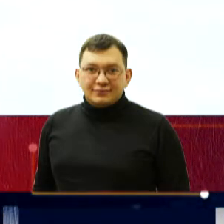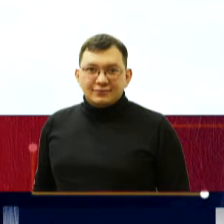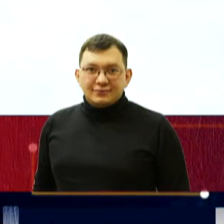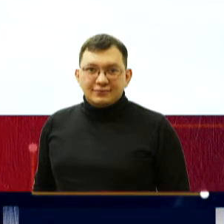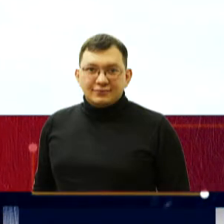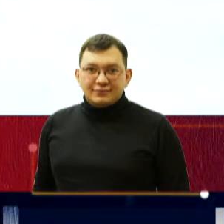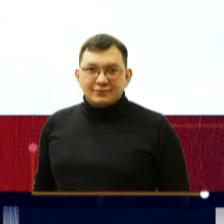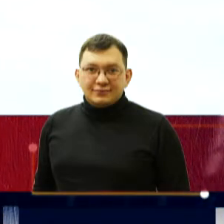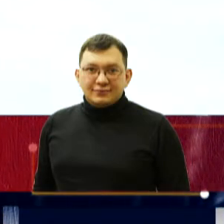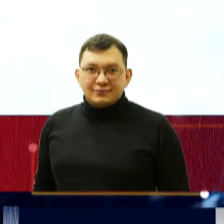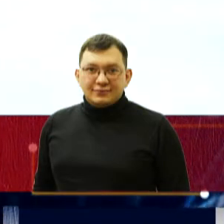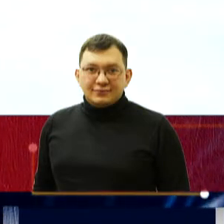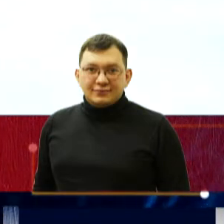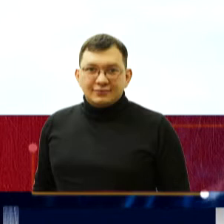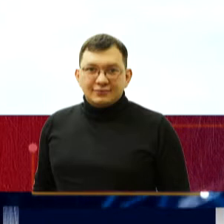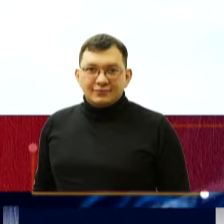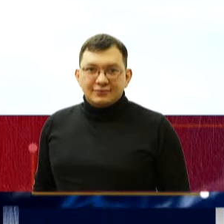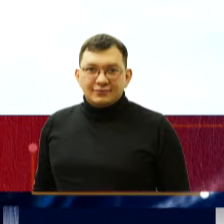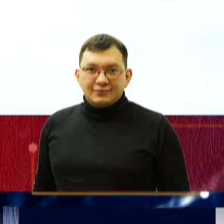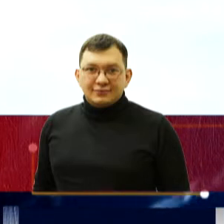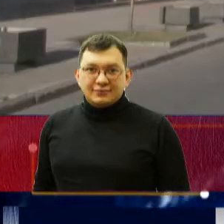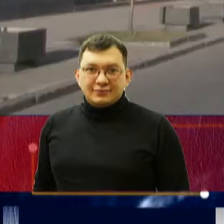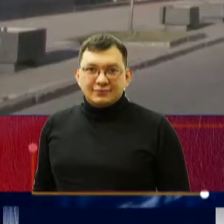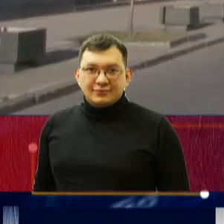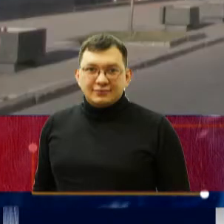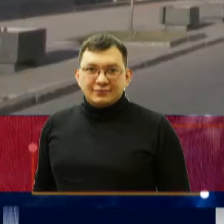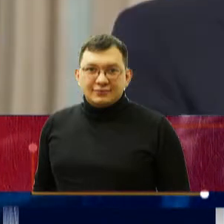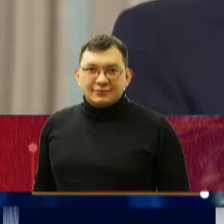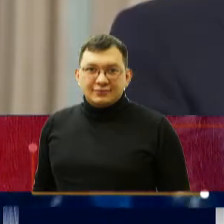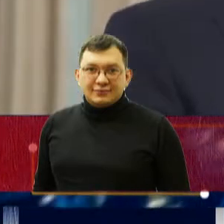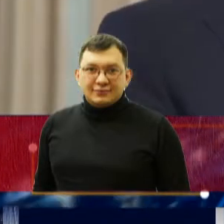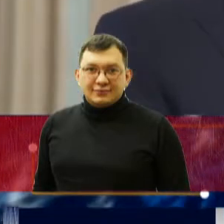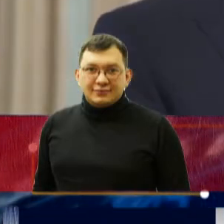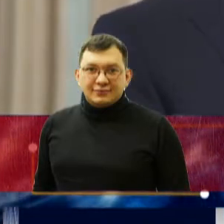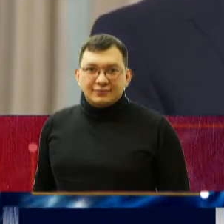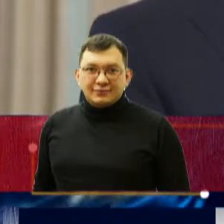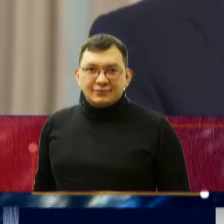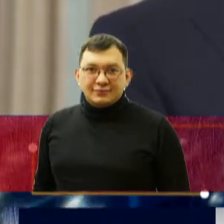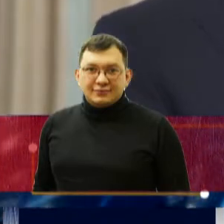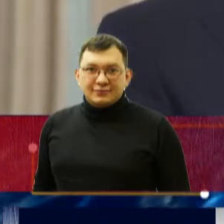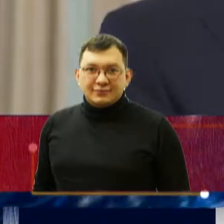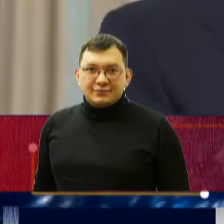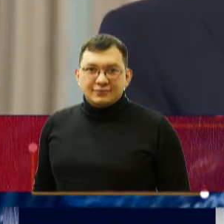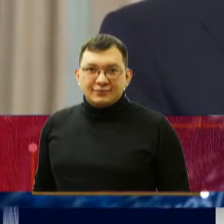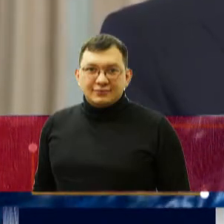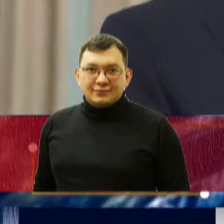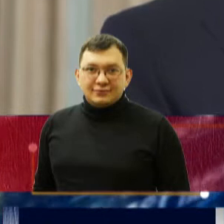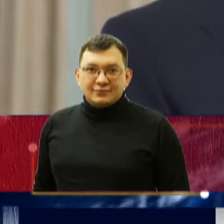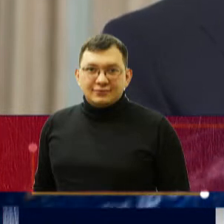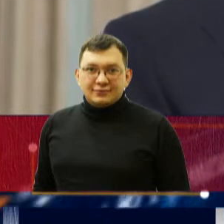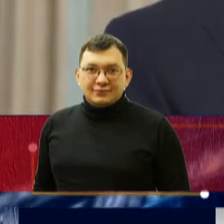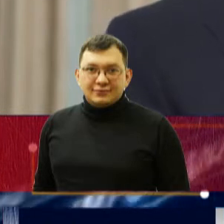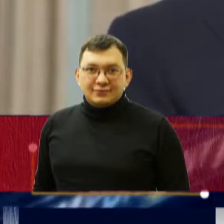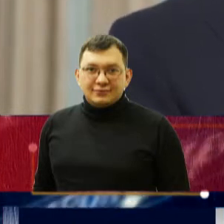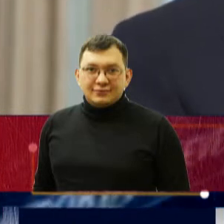президента. Це такий, як правило, громадяни не розрізняють ці всі речі, от вони просто, от це Зеленський, відповідно, це його і партія,